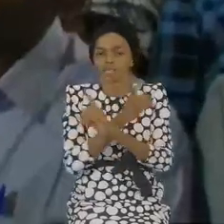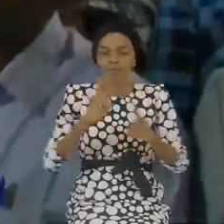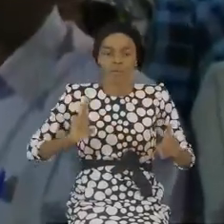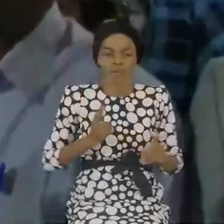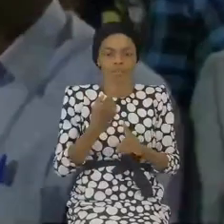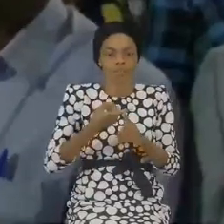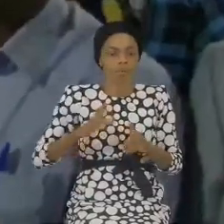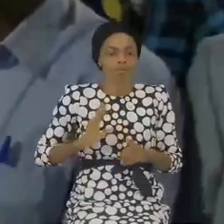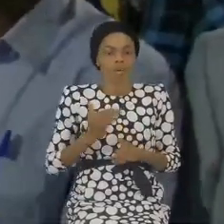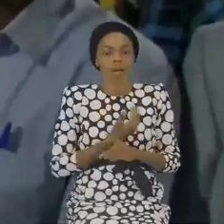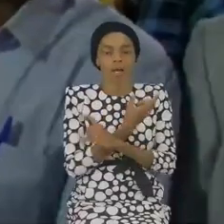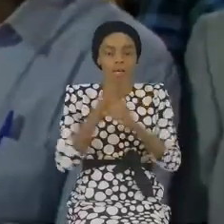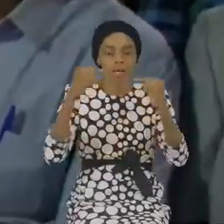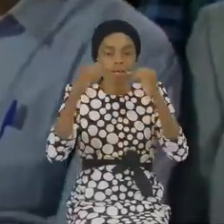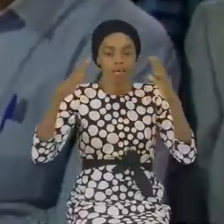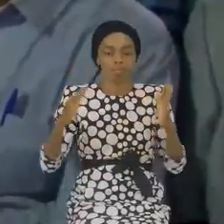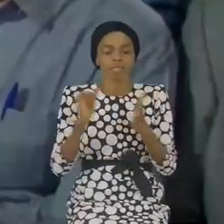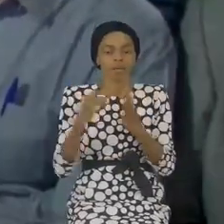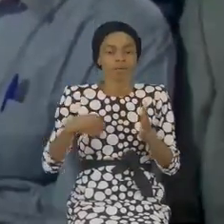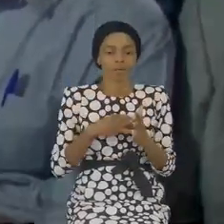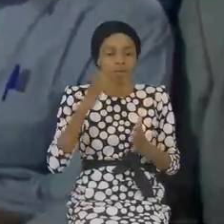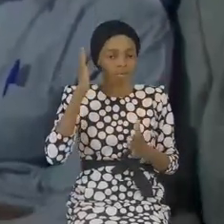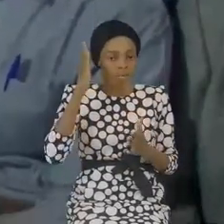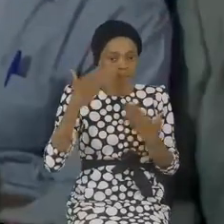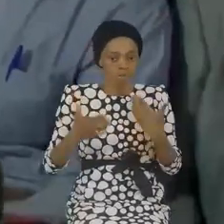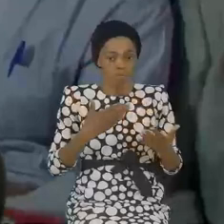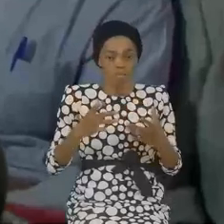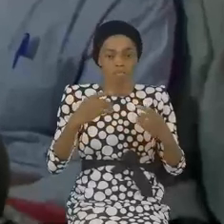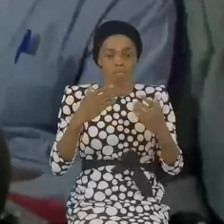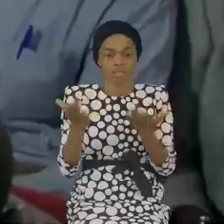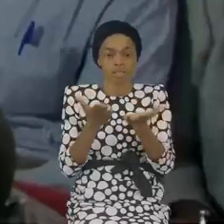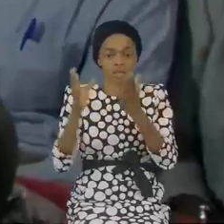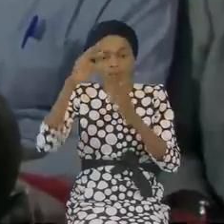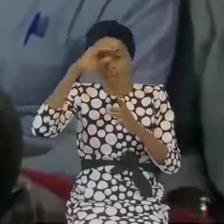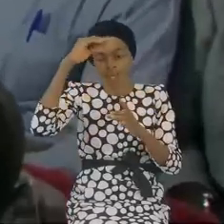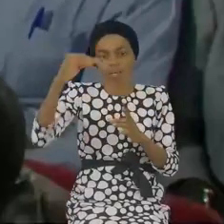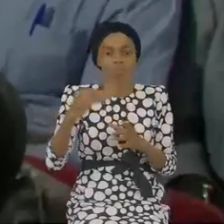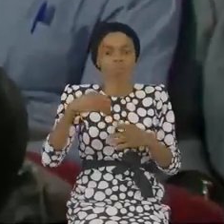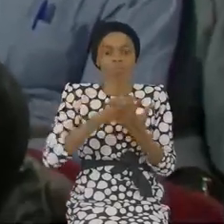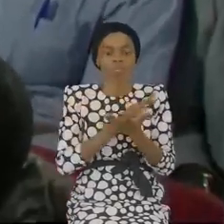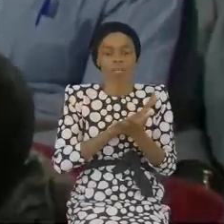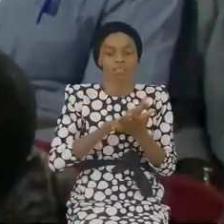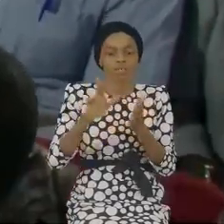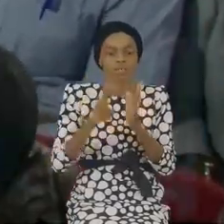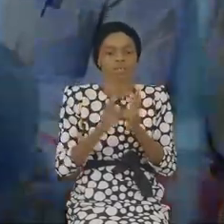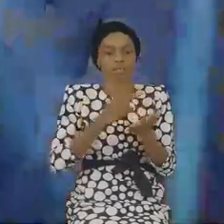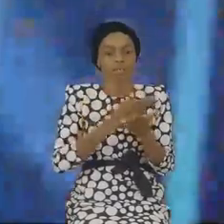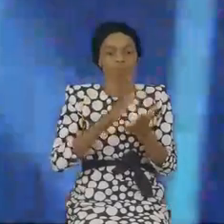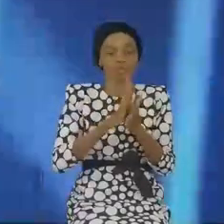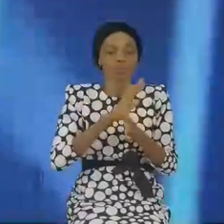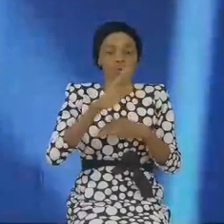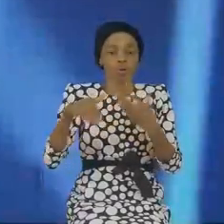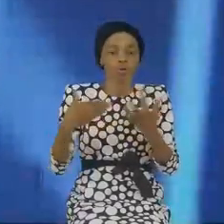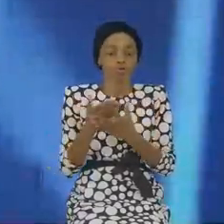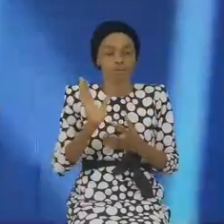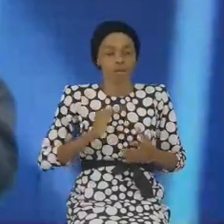puissions le servir dans la justice, dans la sainteté tous les jours de notre vie devant lui, la sanctification,